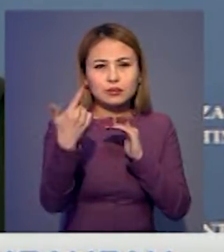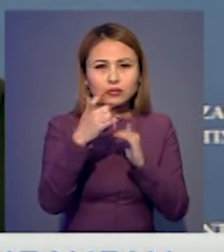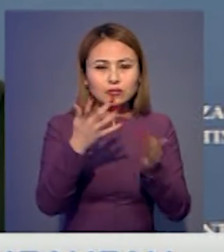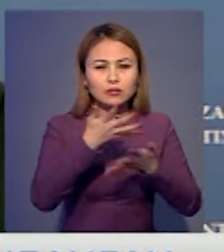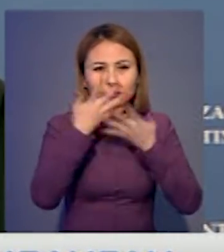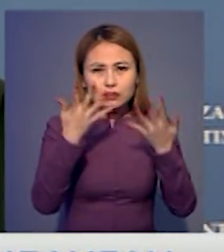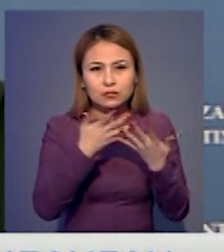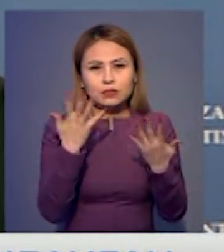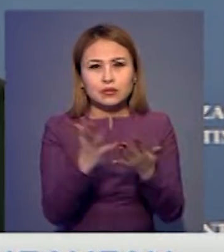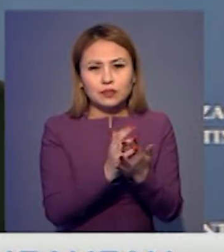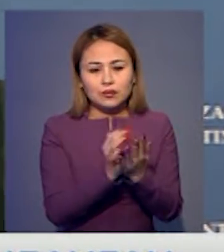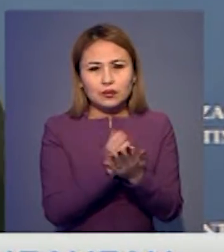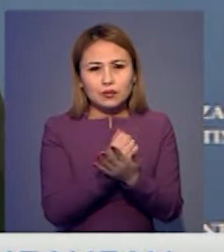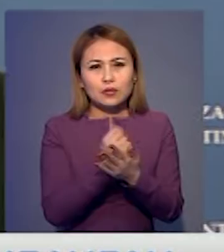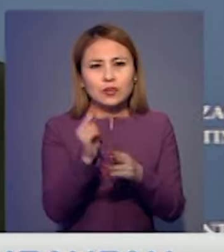шығуын